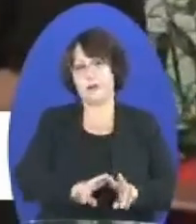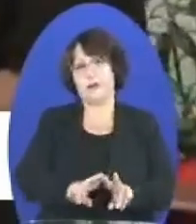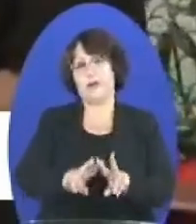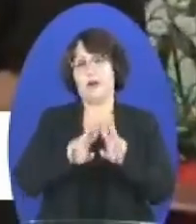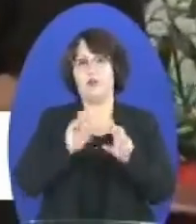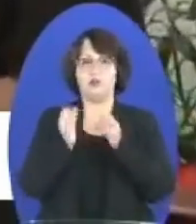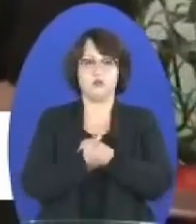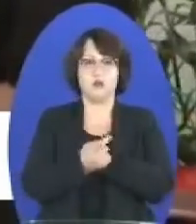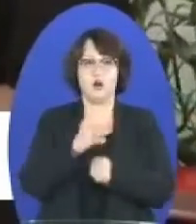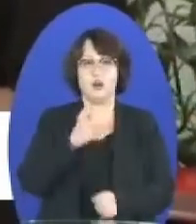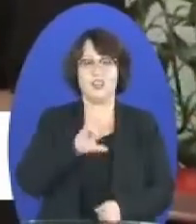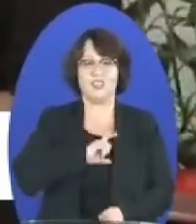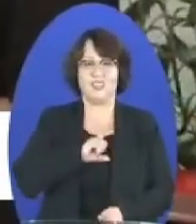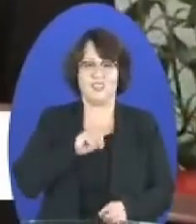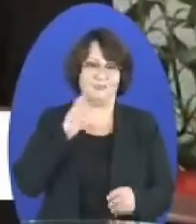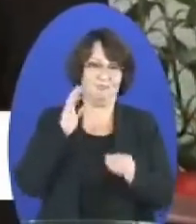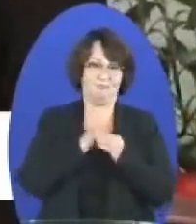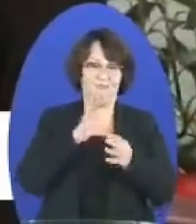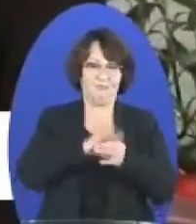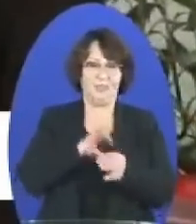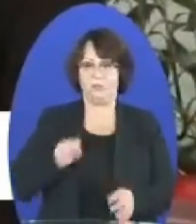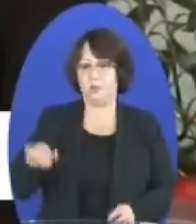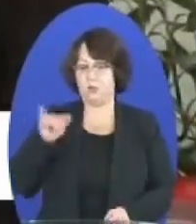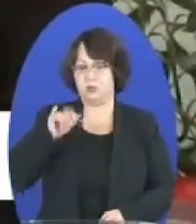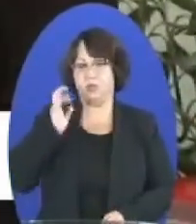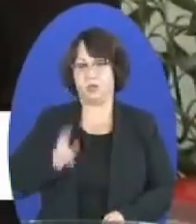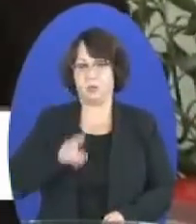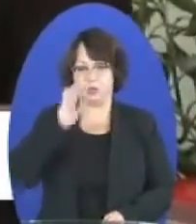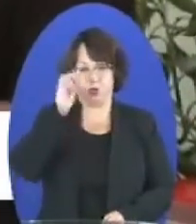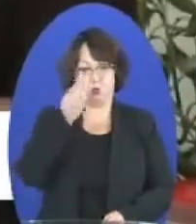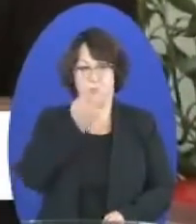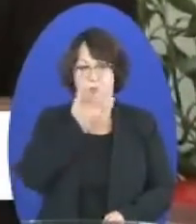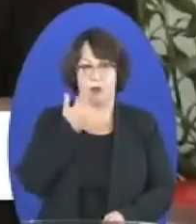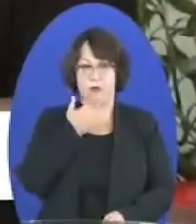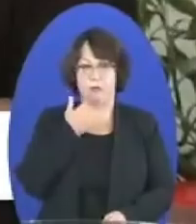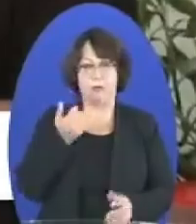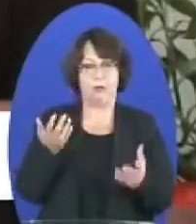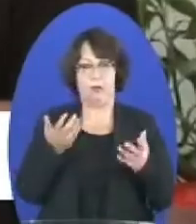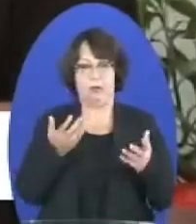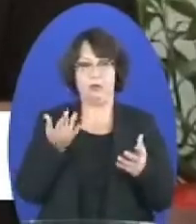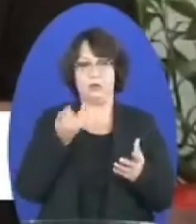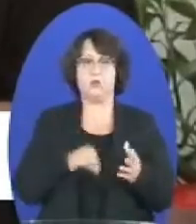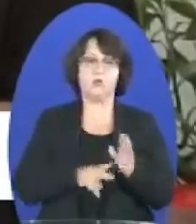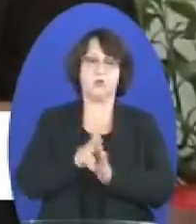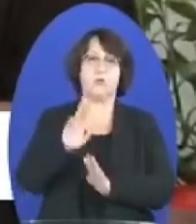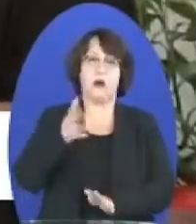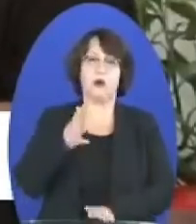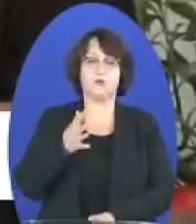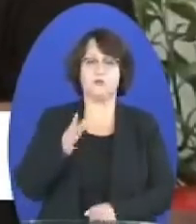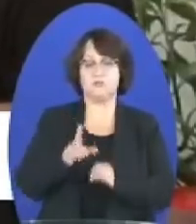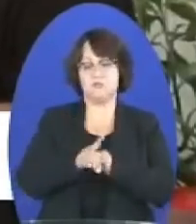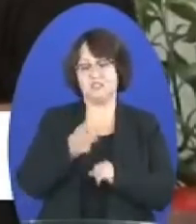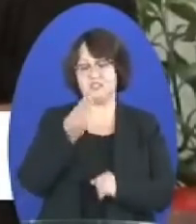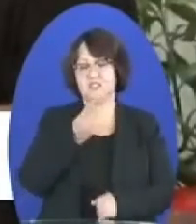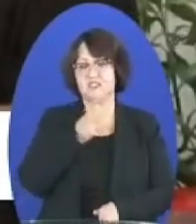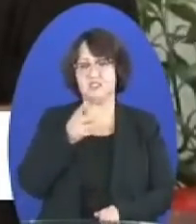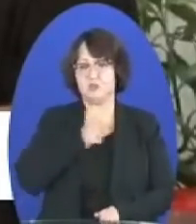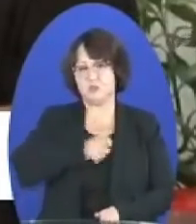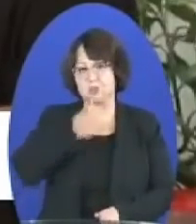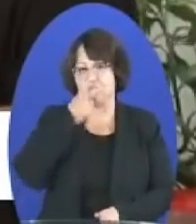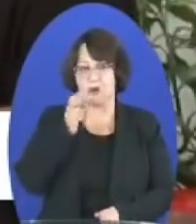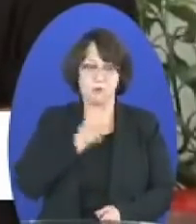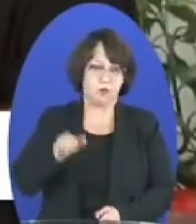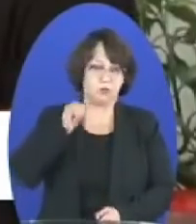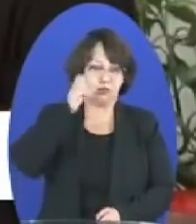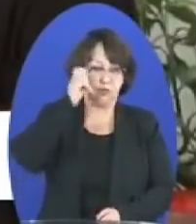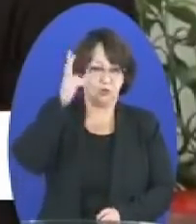онцгой статусыг цуцласан Америкийн компаниудын хувьд тодорхойгүй нөхцөл байдал үүсэх эрсдэлтэй гэж шинжээчд харж байна. Үүнээс гадна ерөнхийлөгч